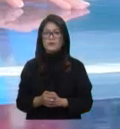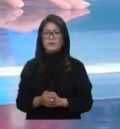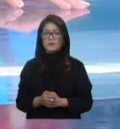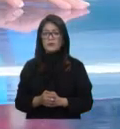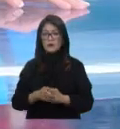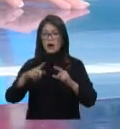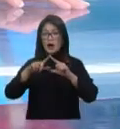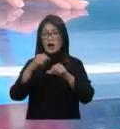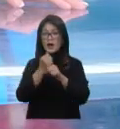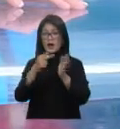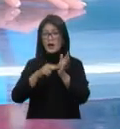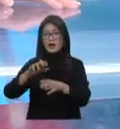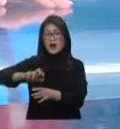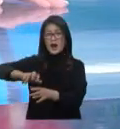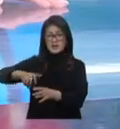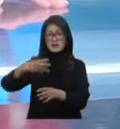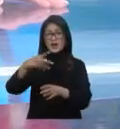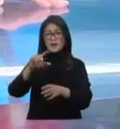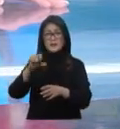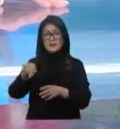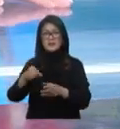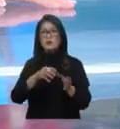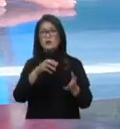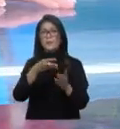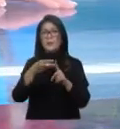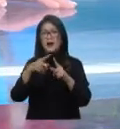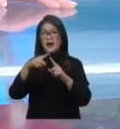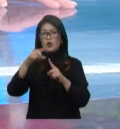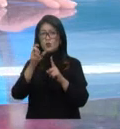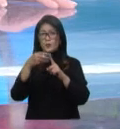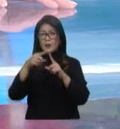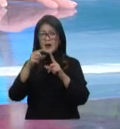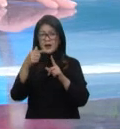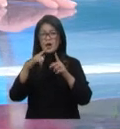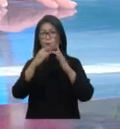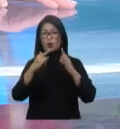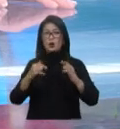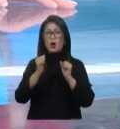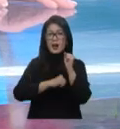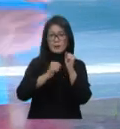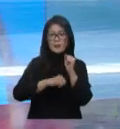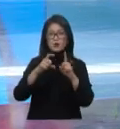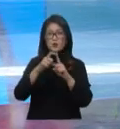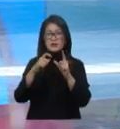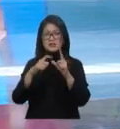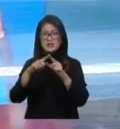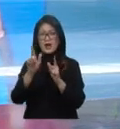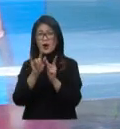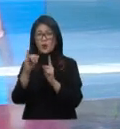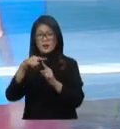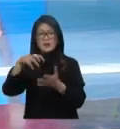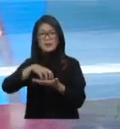Pemirsa, sebuah agen gas LPG dan distributor briket batubara di Pondok Kelapa Duren Sawit, Jakarta Timur ludes terbakar. Saat